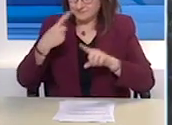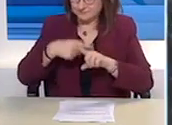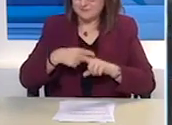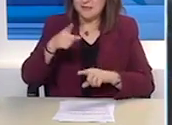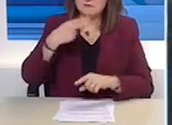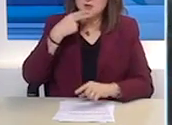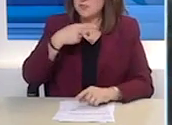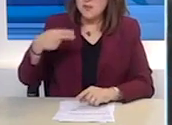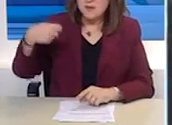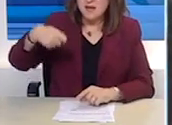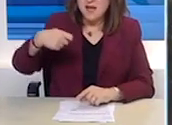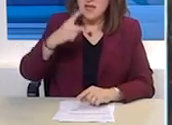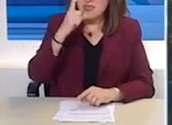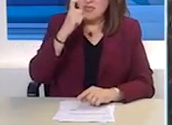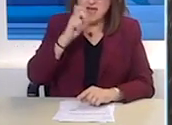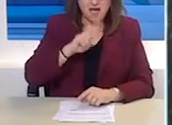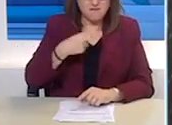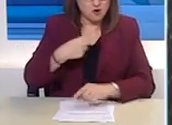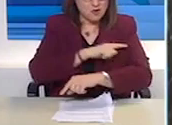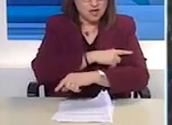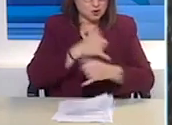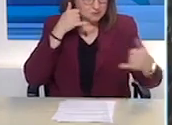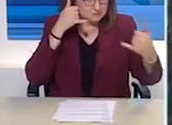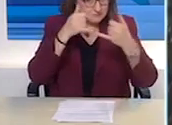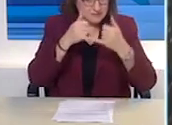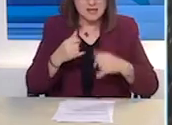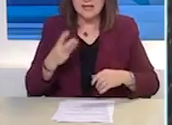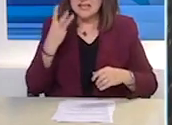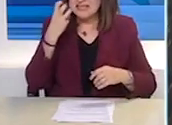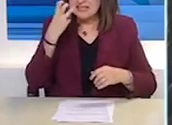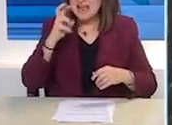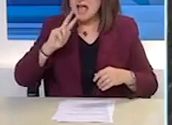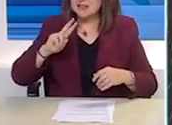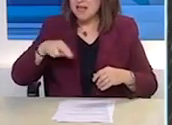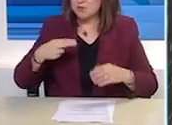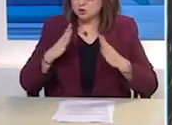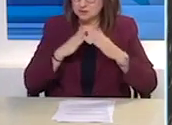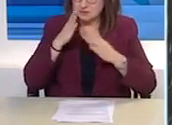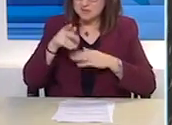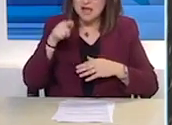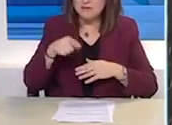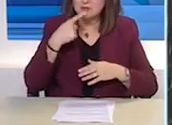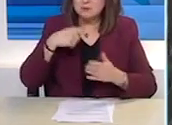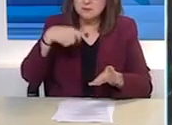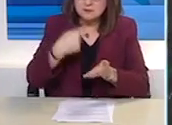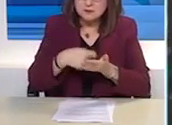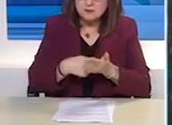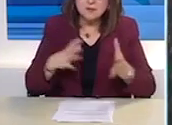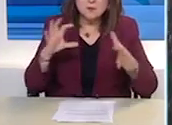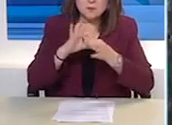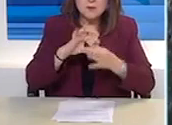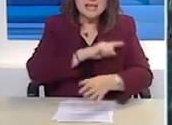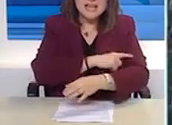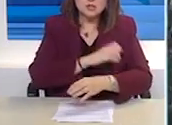ευρώ και τα 30 ευρώ για την κατοίκον φροντίδα, αφορούν αποζημίωση των ιατρών του ΕΟΠΗ, των συμβεβλημένων ιατρών του